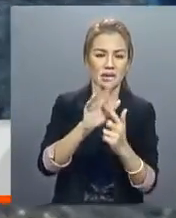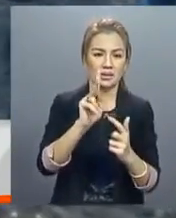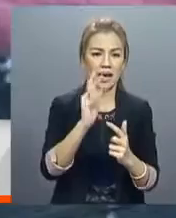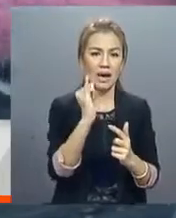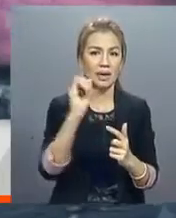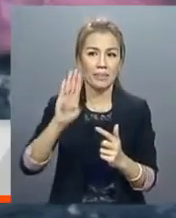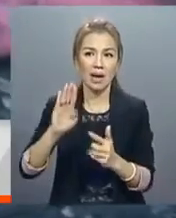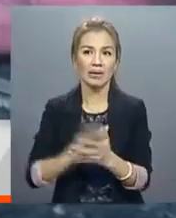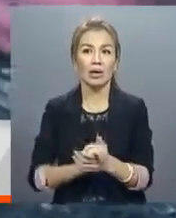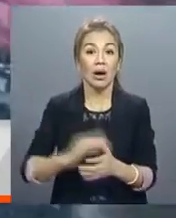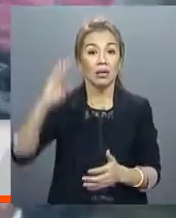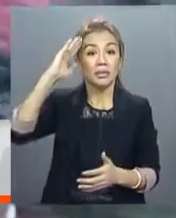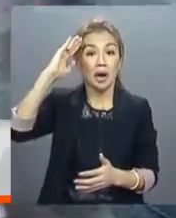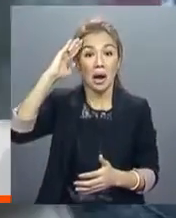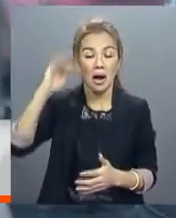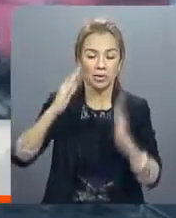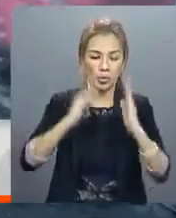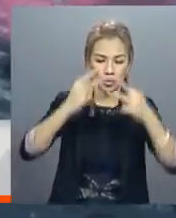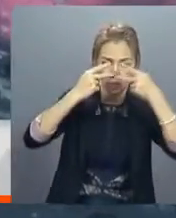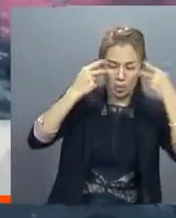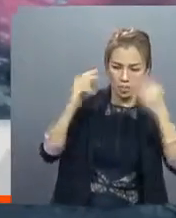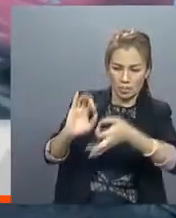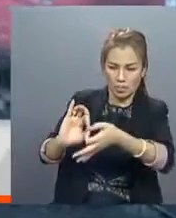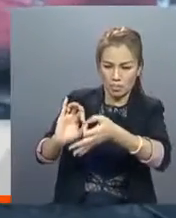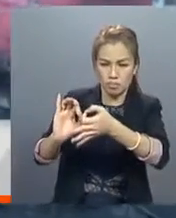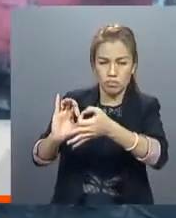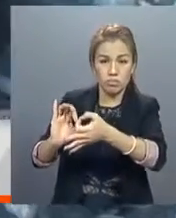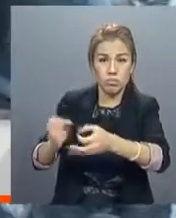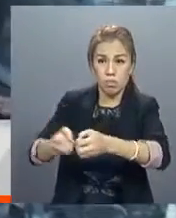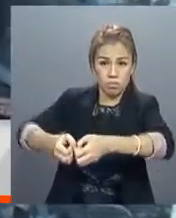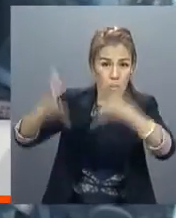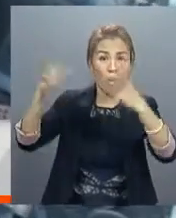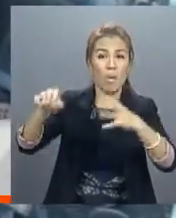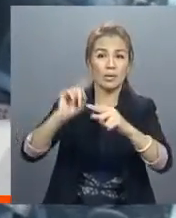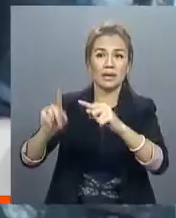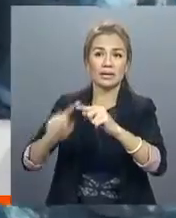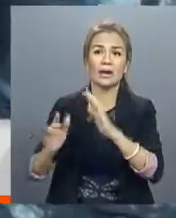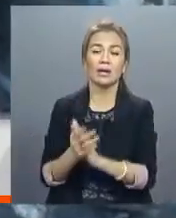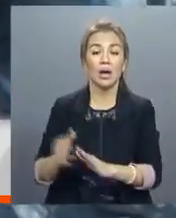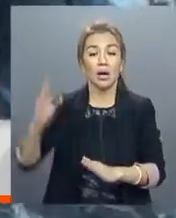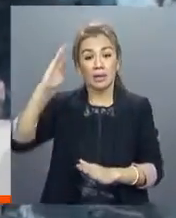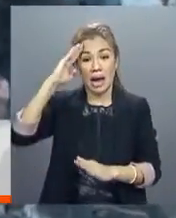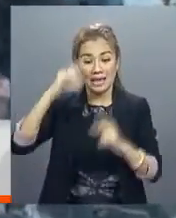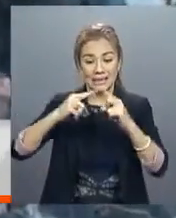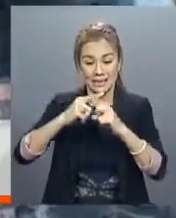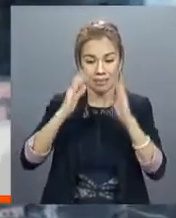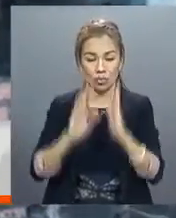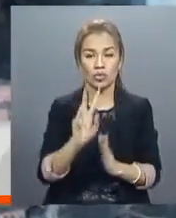าะกิจจังหวัดนราธิวาสขณะทำหน้าที่ชุดคุ้มครองครูไปโรงเรียนเมื่อช่วงเช้าทำให้ทหารได้รับบาดเจ็บ2น